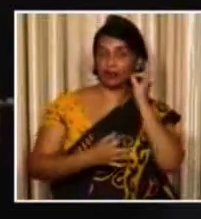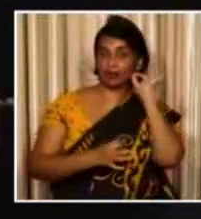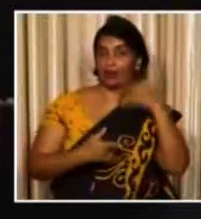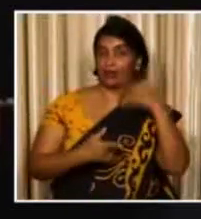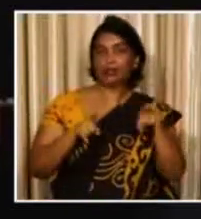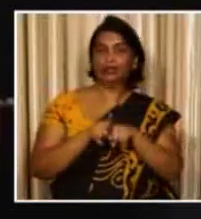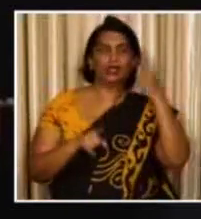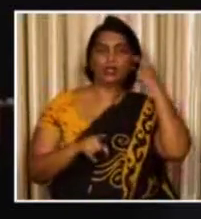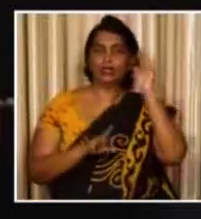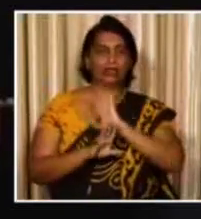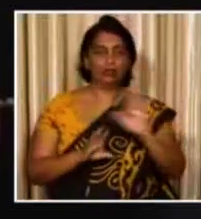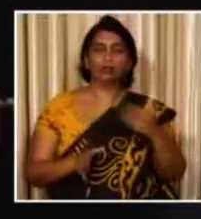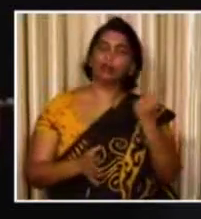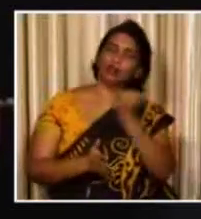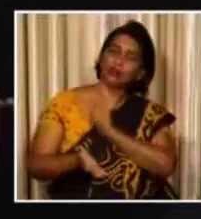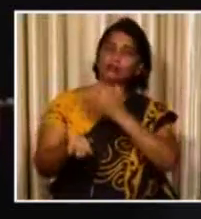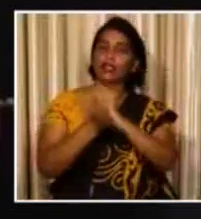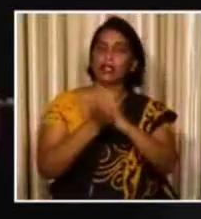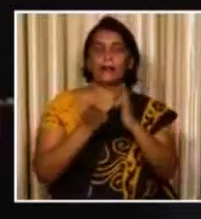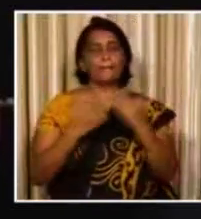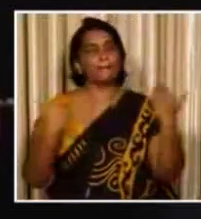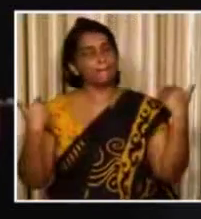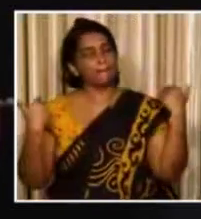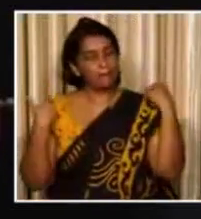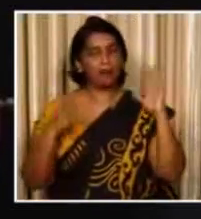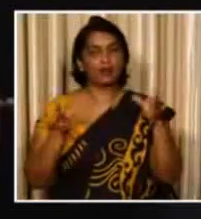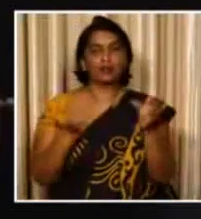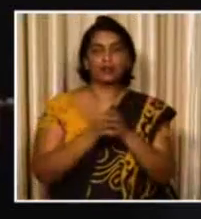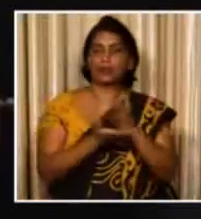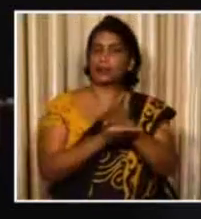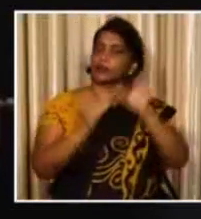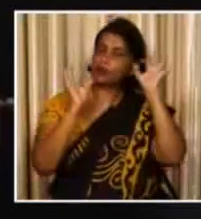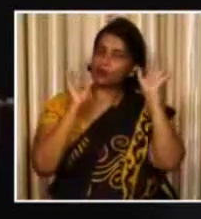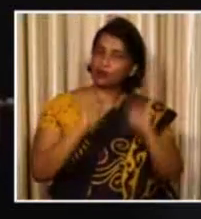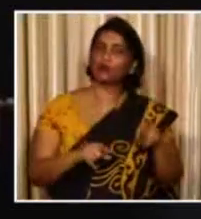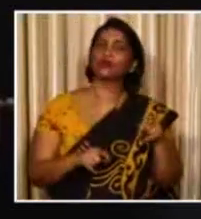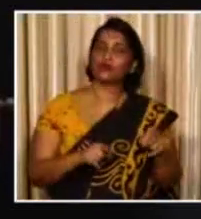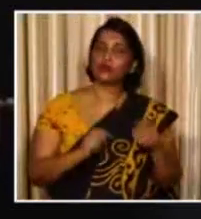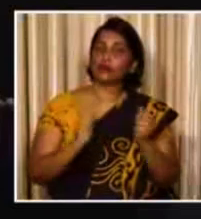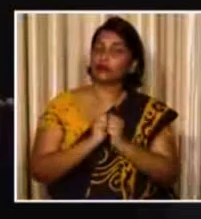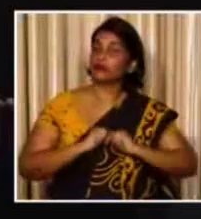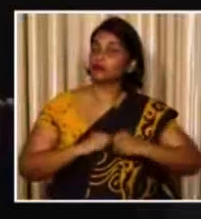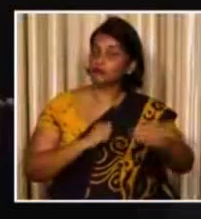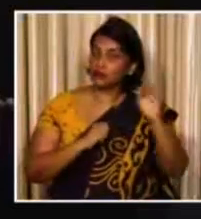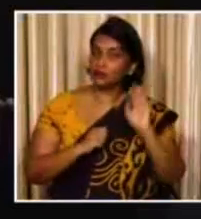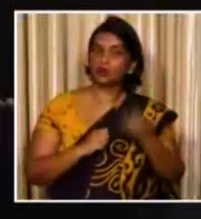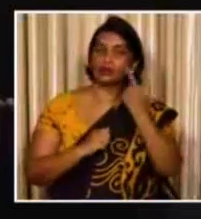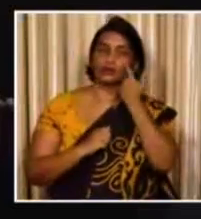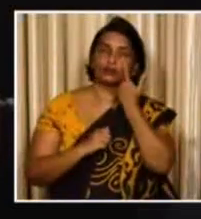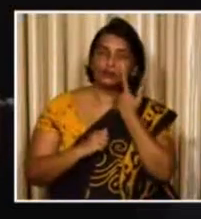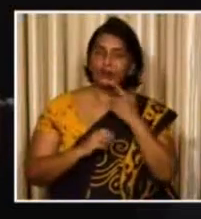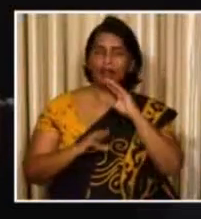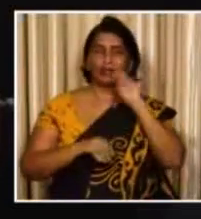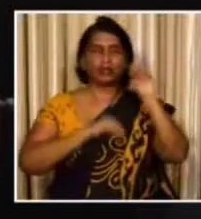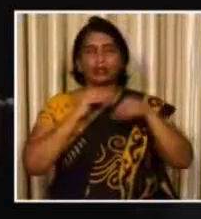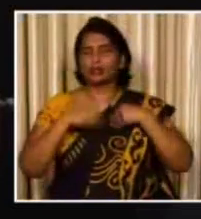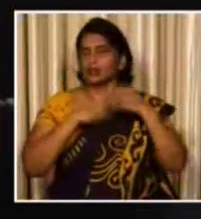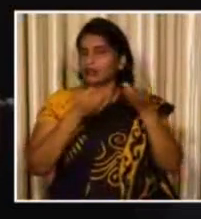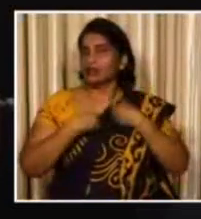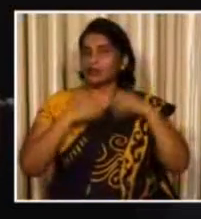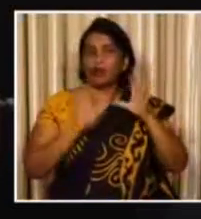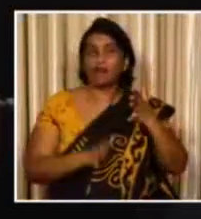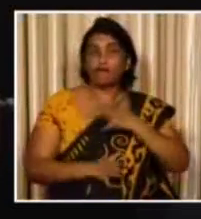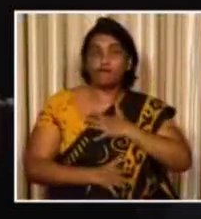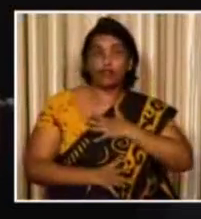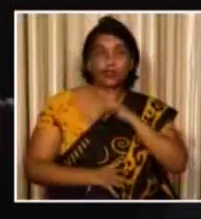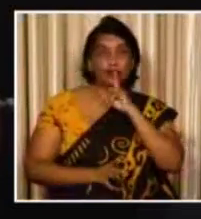නොවන බවත් කැපවීම මහන්සිය මත පක්ෂ භේදයකින් තොරව කටයුතු කරපු අහිංසක වරප්‍රසාදයක් නැති හඬක්